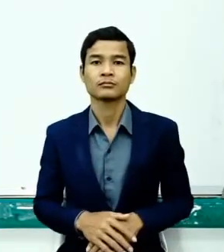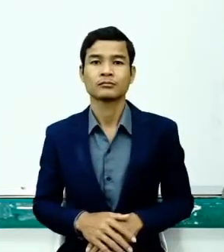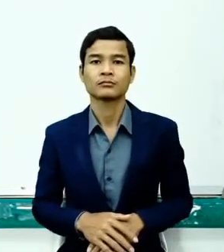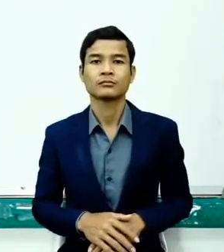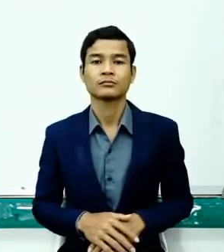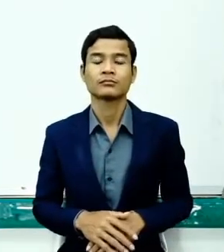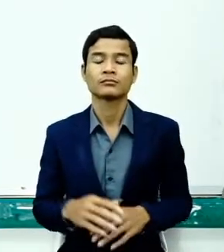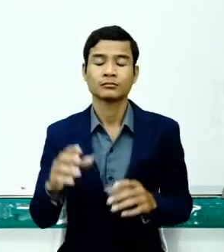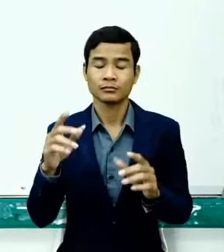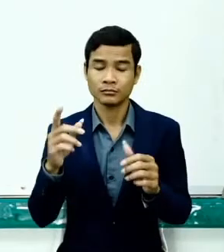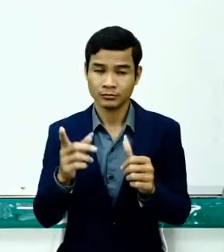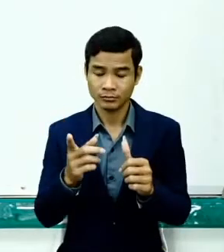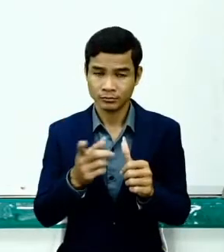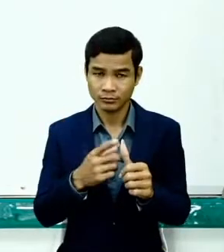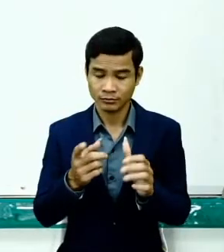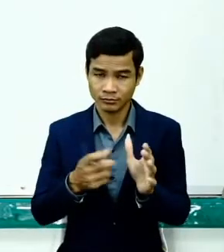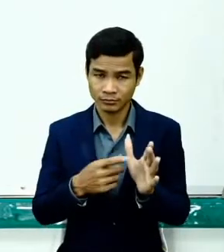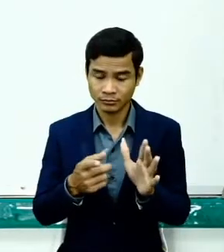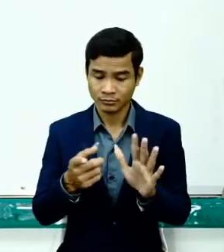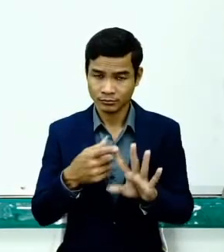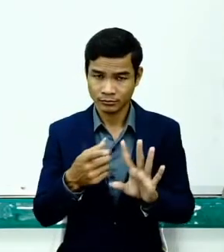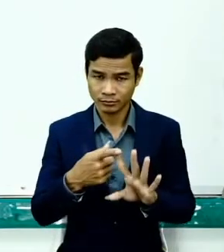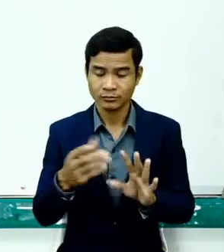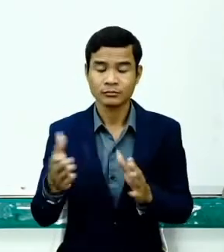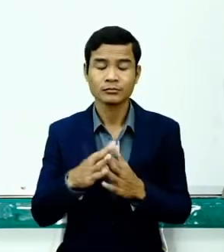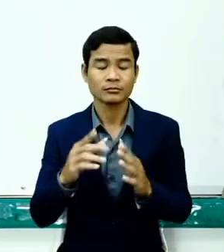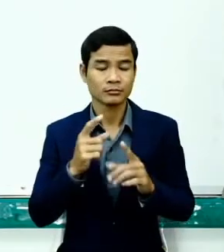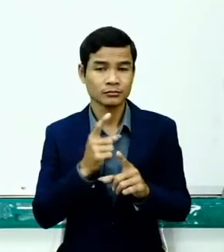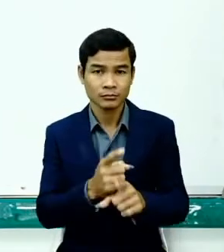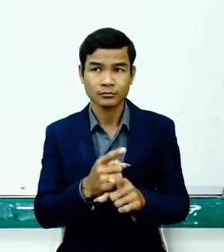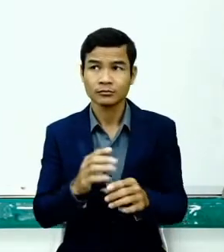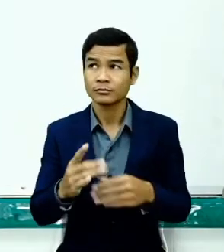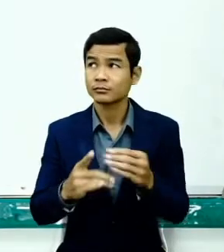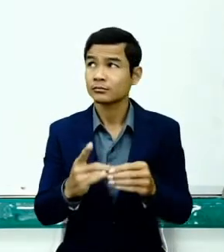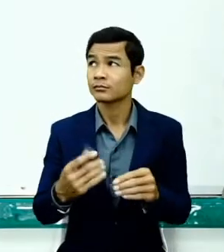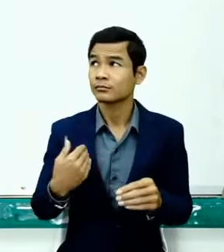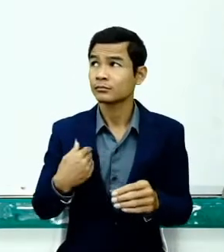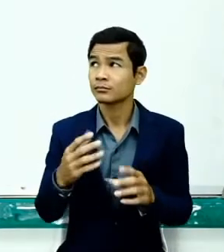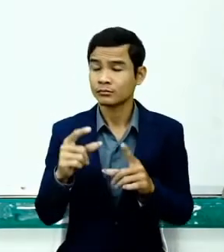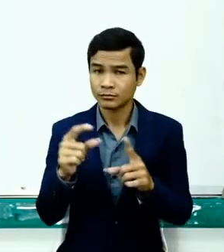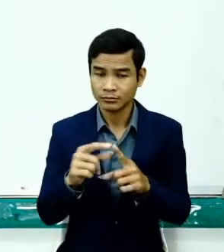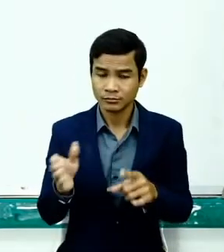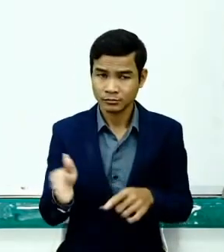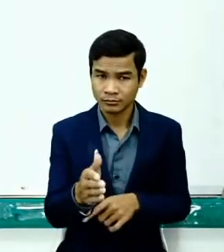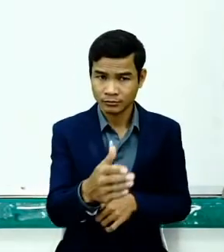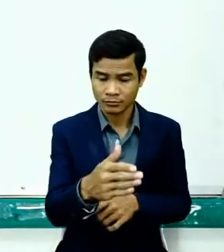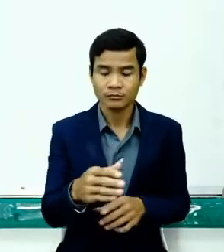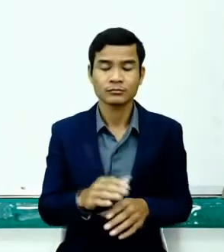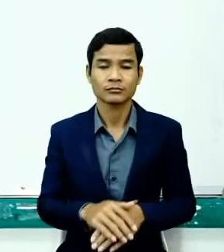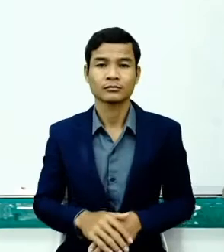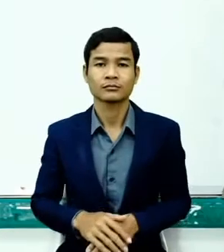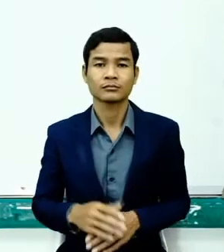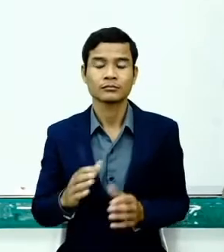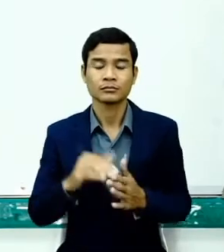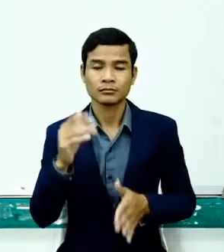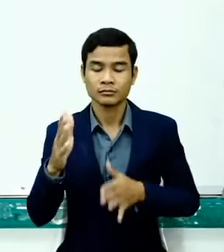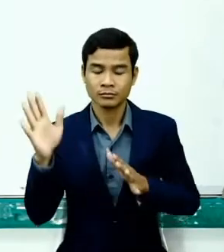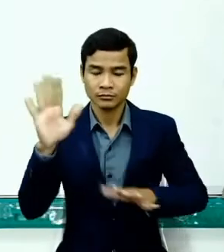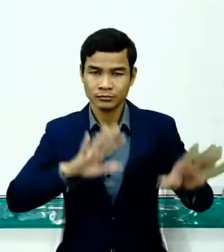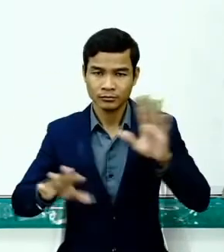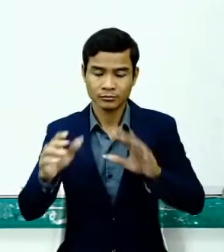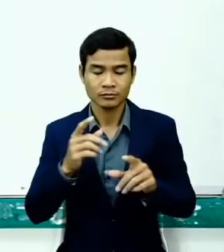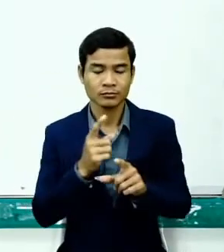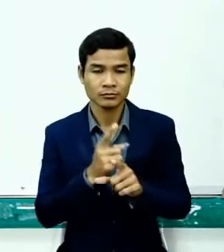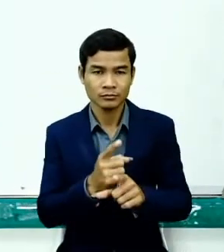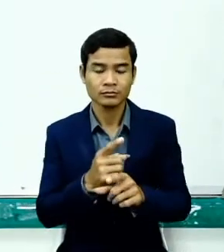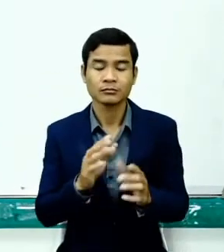ចាស្រអីដែលយើងធ្វើកាយវិការទៅតាមសត្វត្រីណាស្រអីដូចជាពាក្យត្រីត្រៀមខ្លួនធ្វើកាយវិការទៅតាមបានសរុប